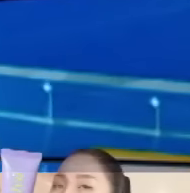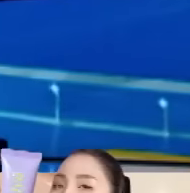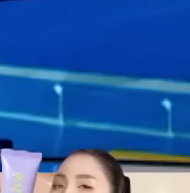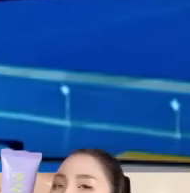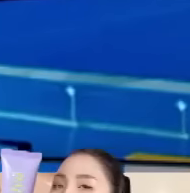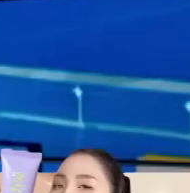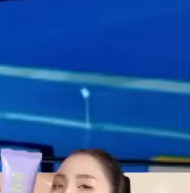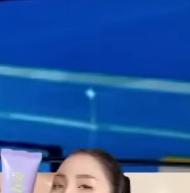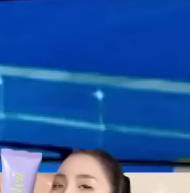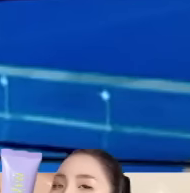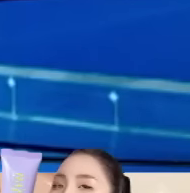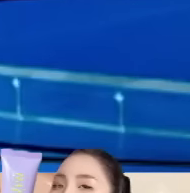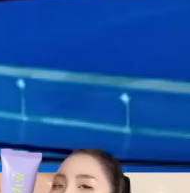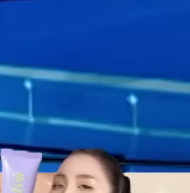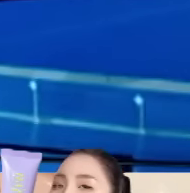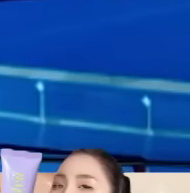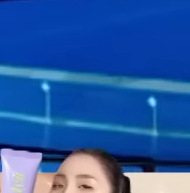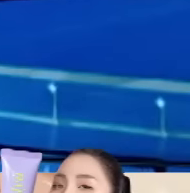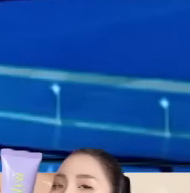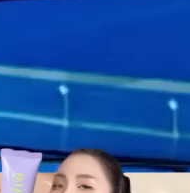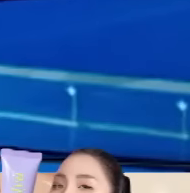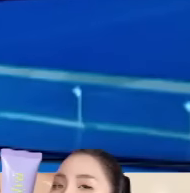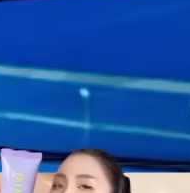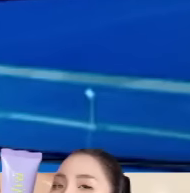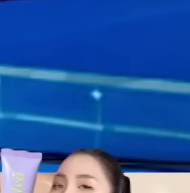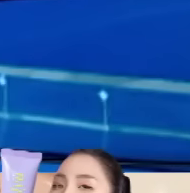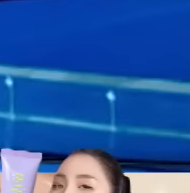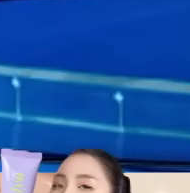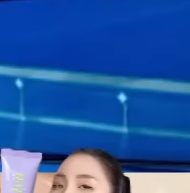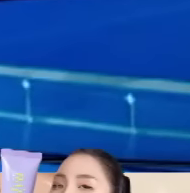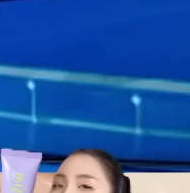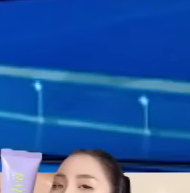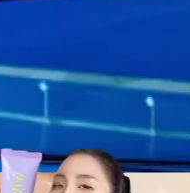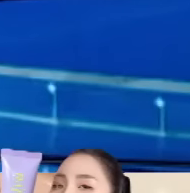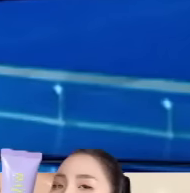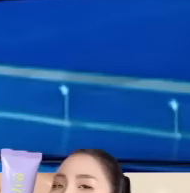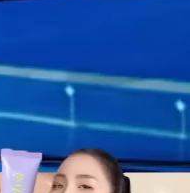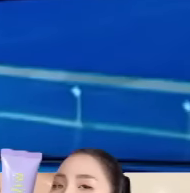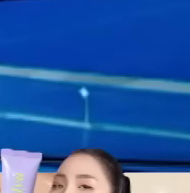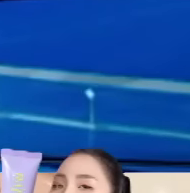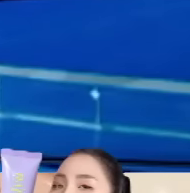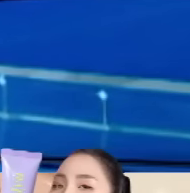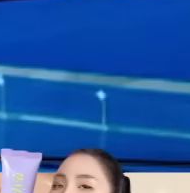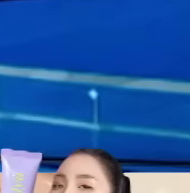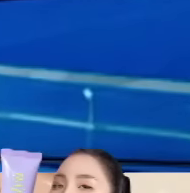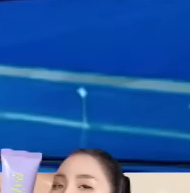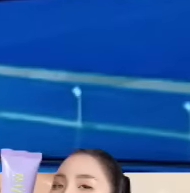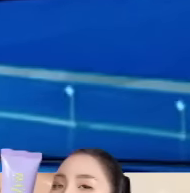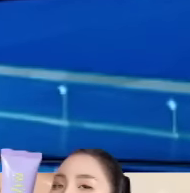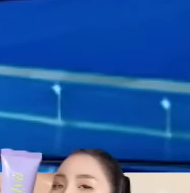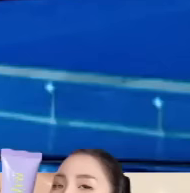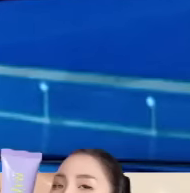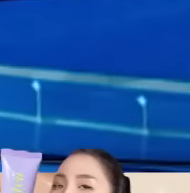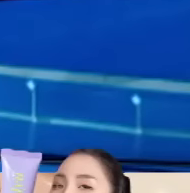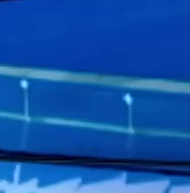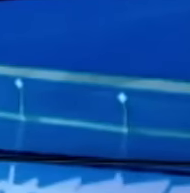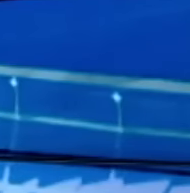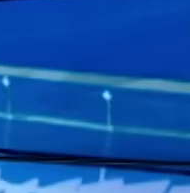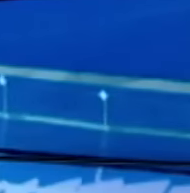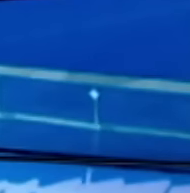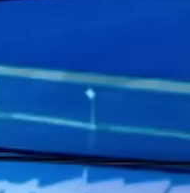Pemirsa, seorang kakek dianiaya tetangganya hingga dirawat di rumah sakit di Blora, Jawa Tengah. Pelaku dan korban